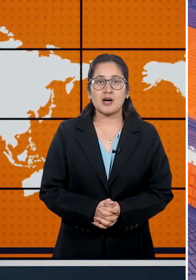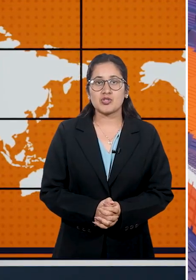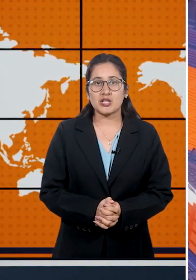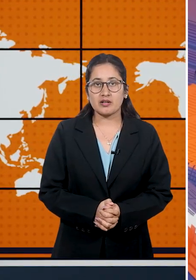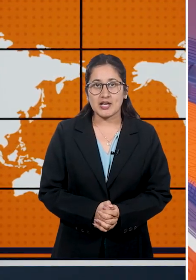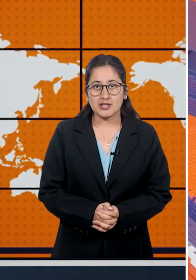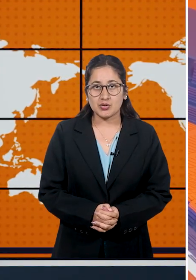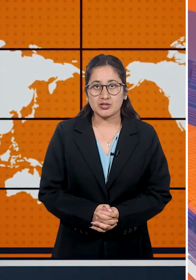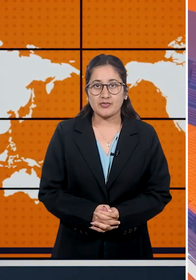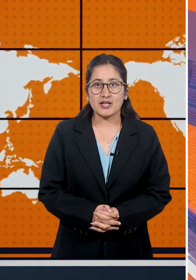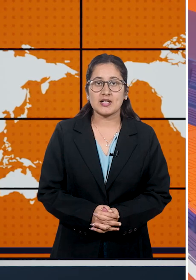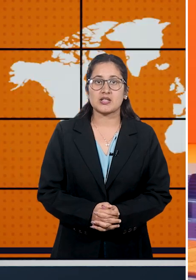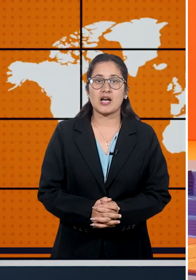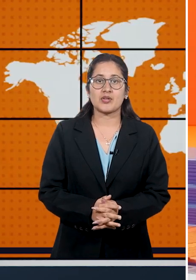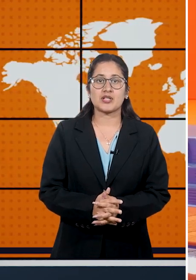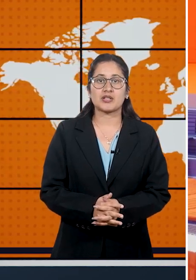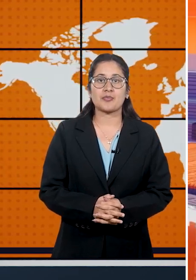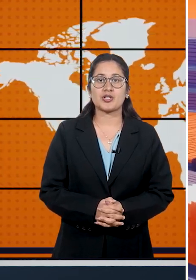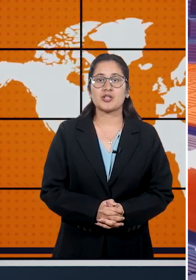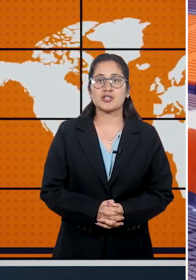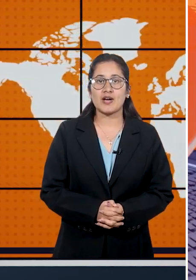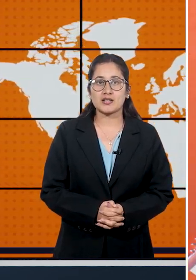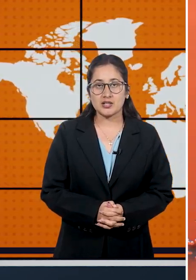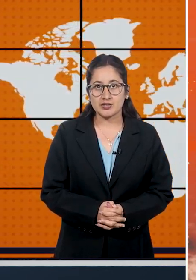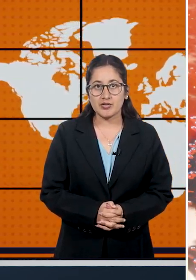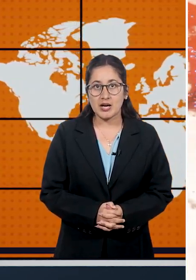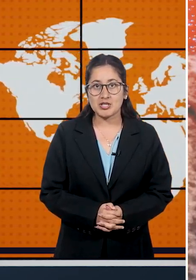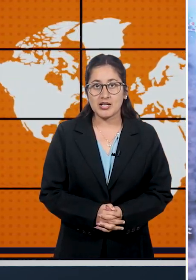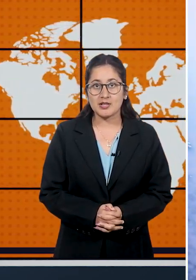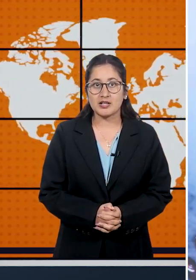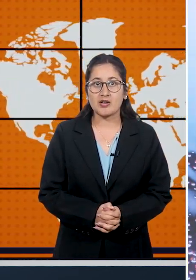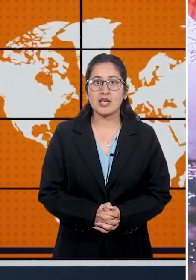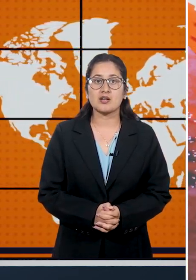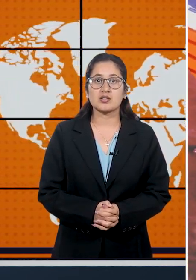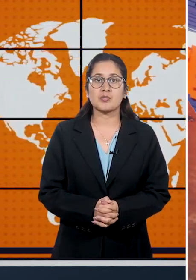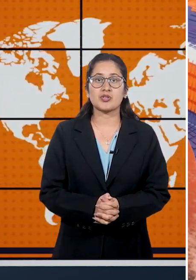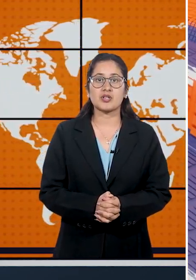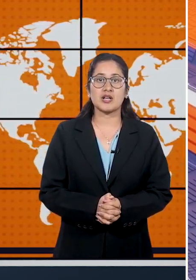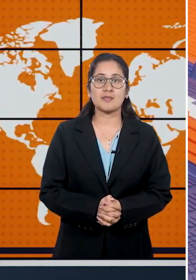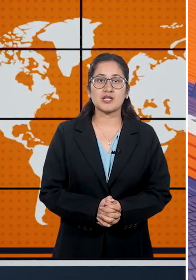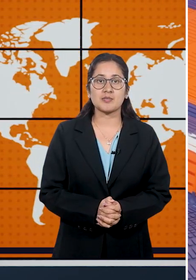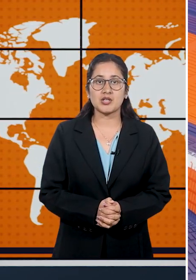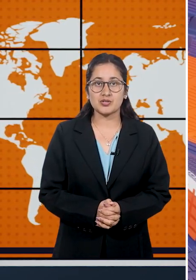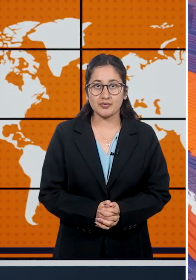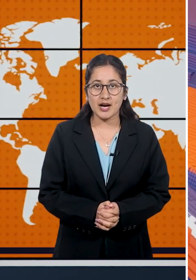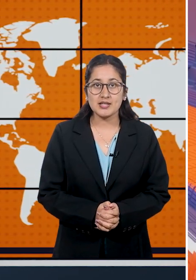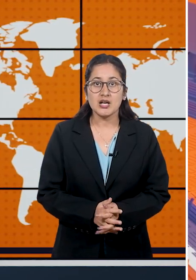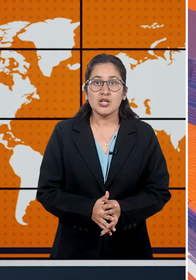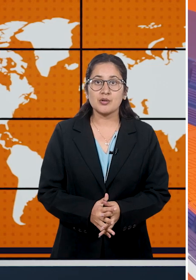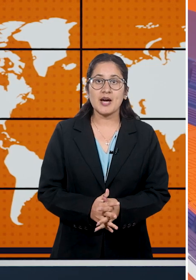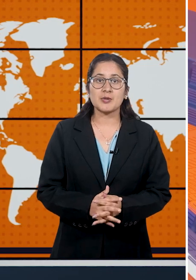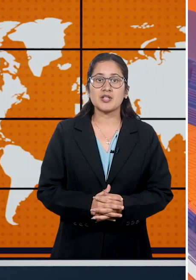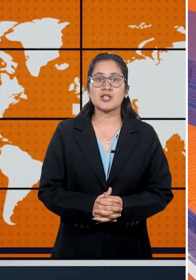सहकारी ठगीमा मुछिएका राष्ट्रिय स्वतन्त्र पार्टीका सभापति तथा प्रतिनिधि सभा सदस्य रवि लामिछानेमाथि कारवाही गर्न संसदीय छानबिन समितिको